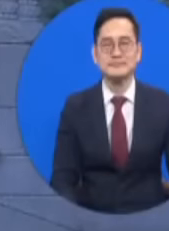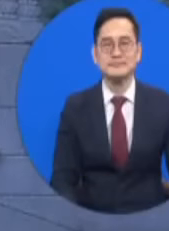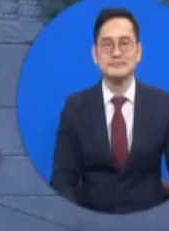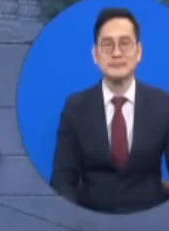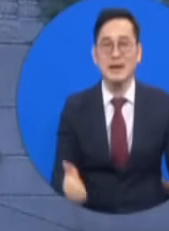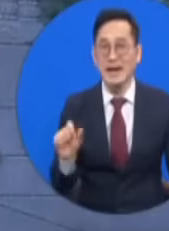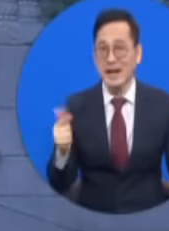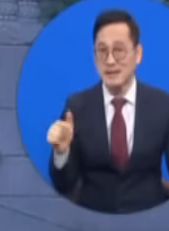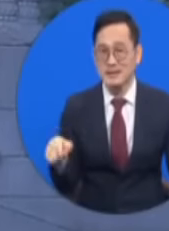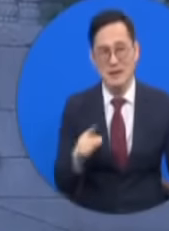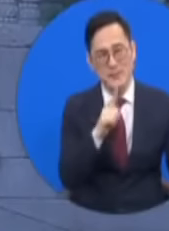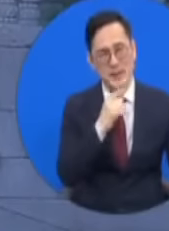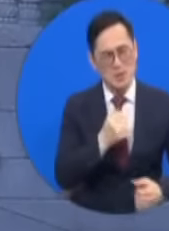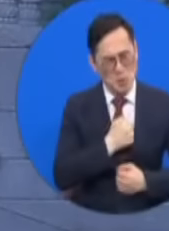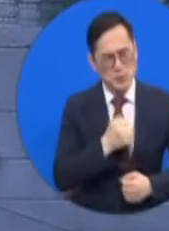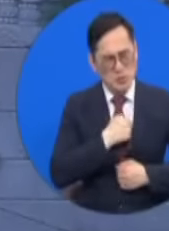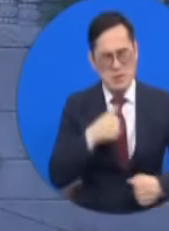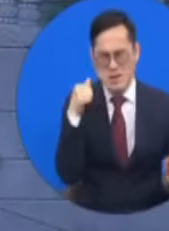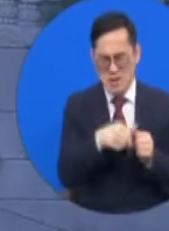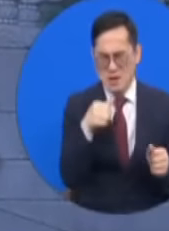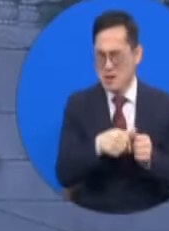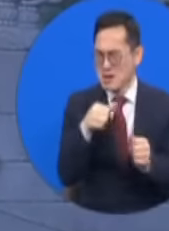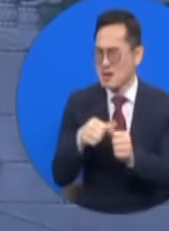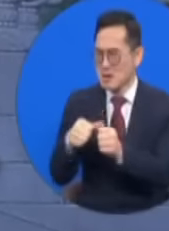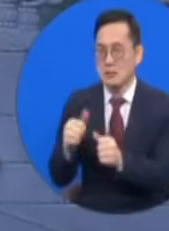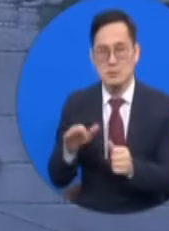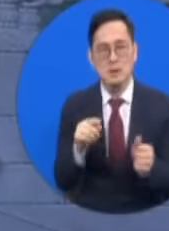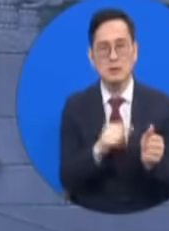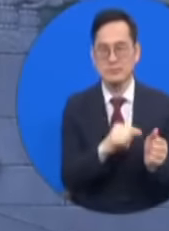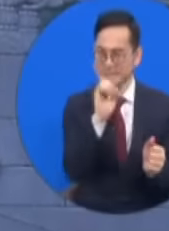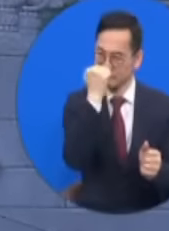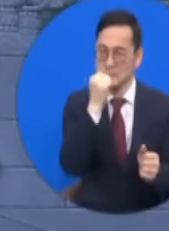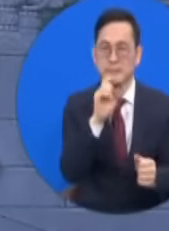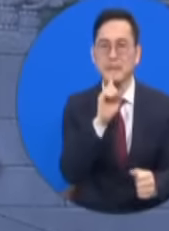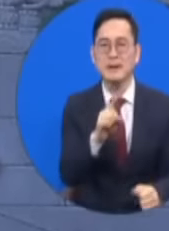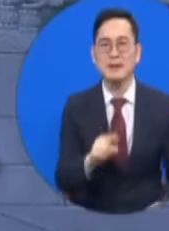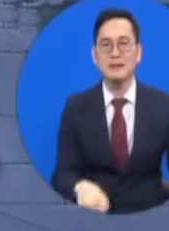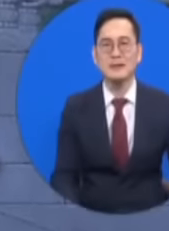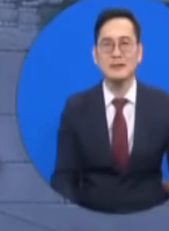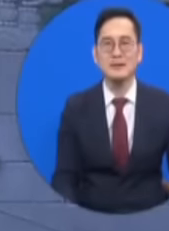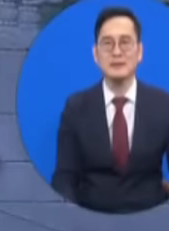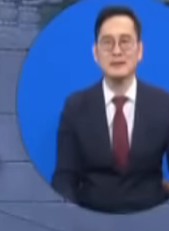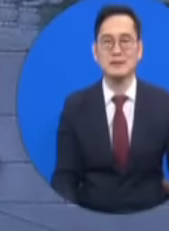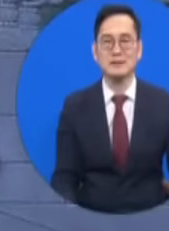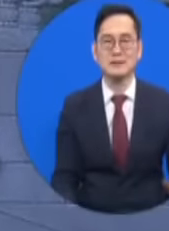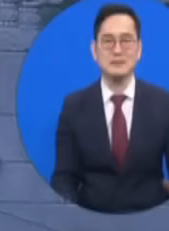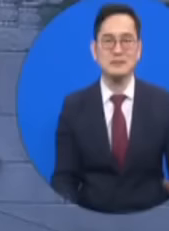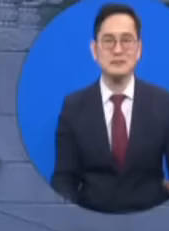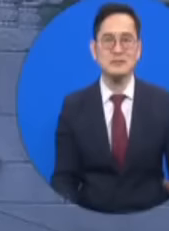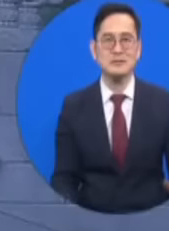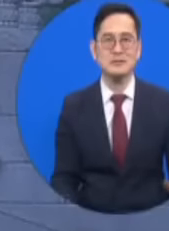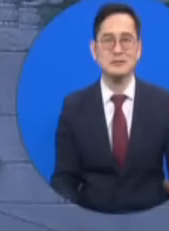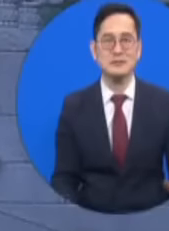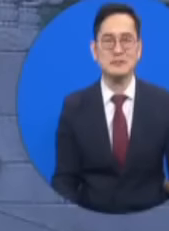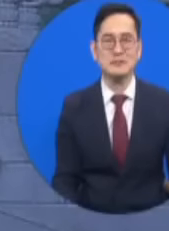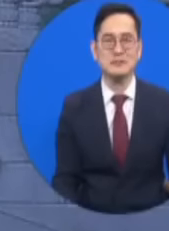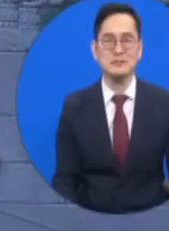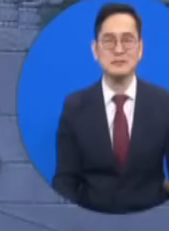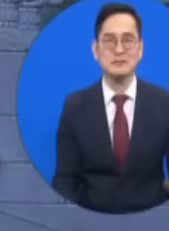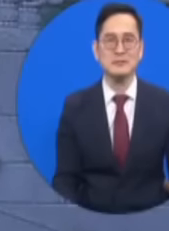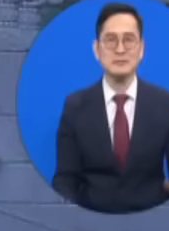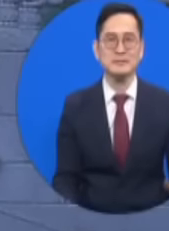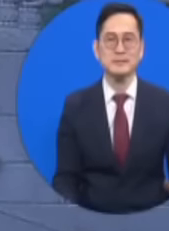한동훈 비대위원장이 그렇게 입조심하라고 말조심하라고 했는데 선거를 며칠 앞두고 기어이 이런 부적절한 발언을